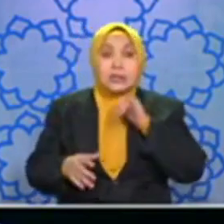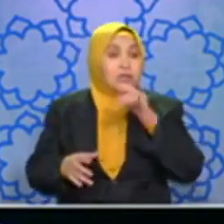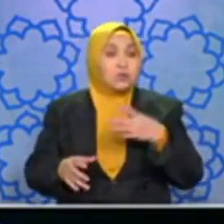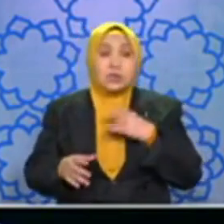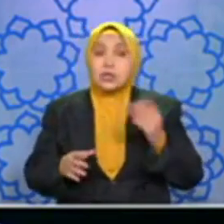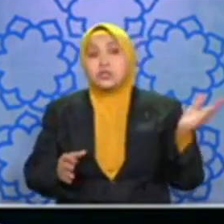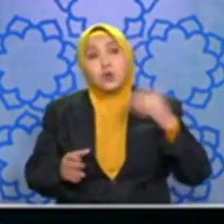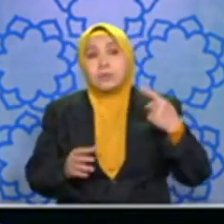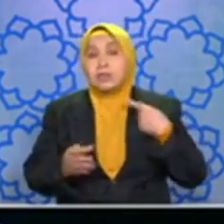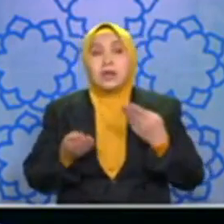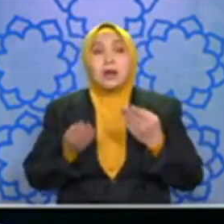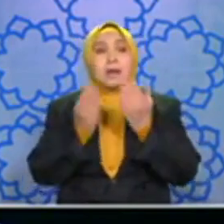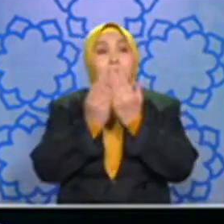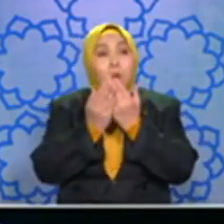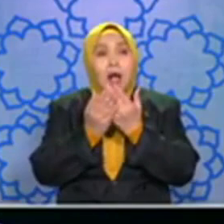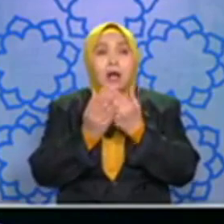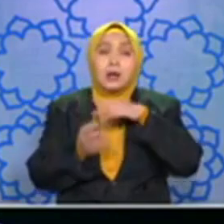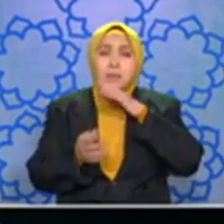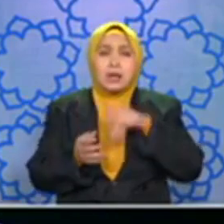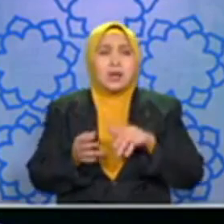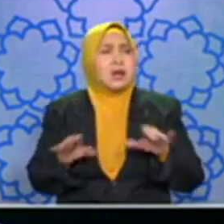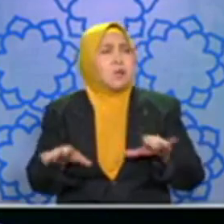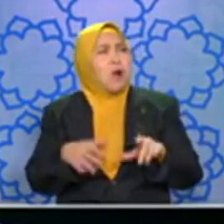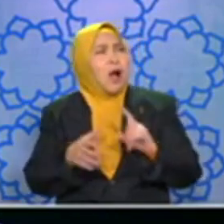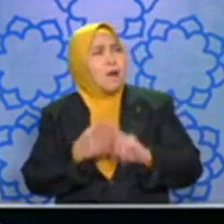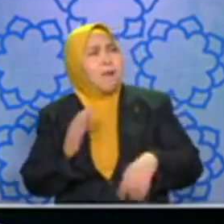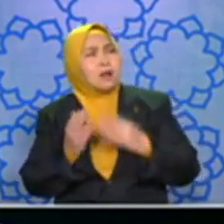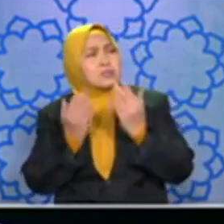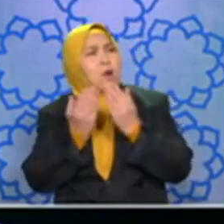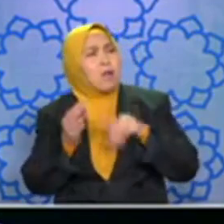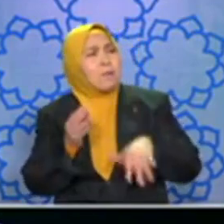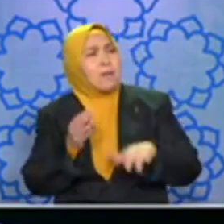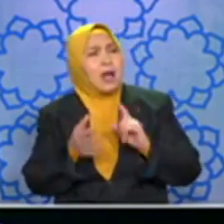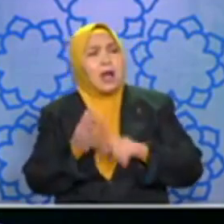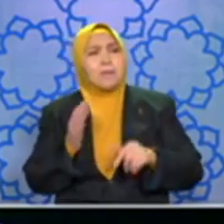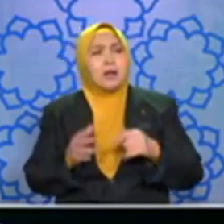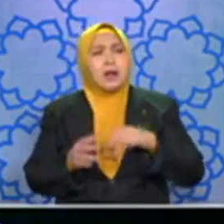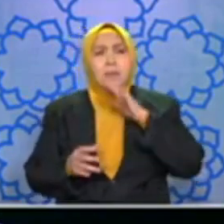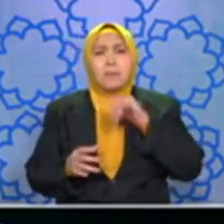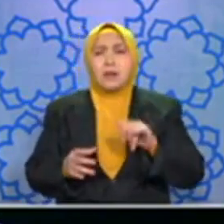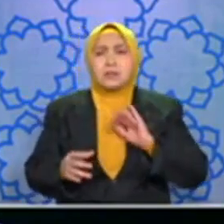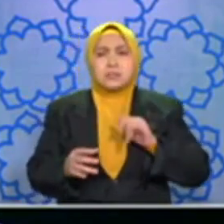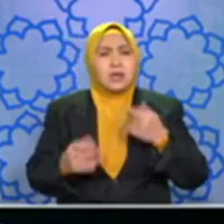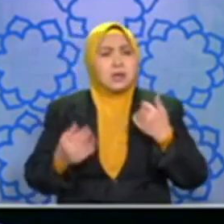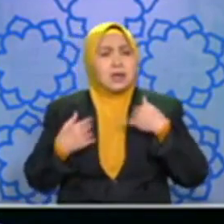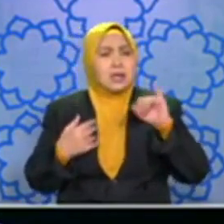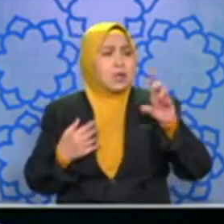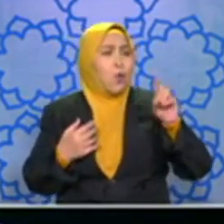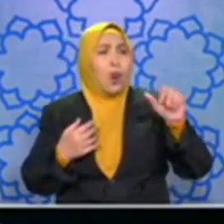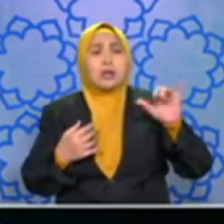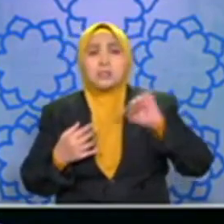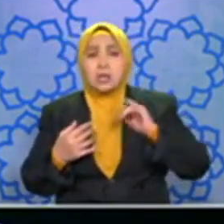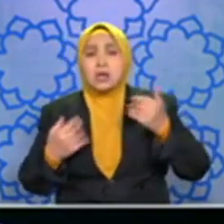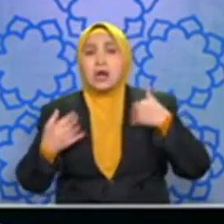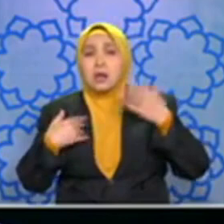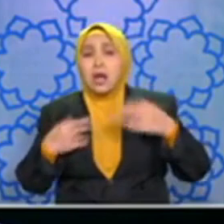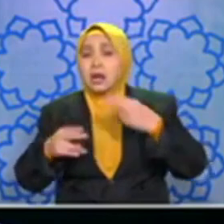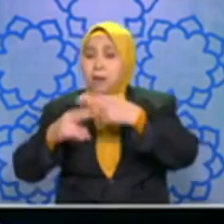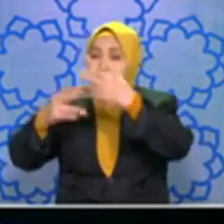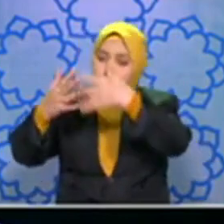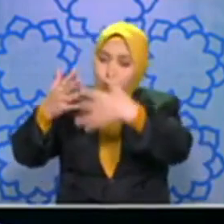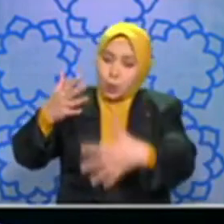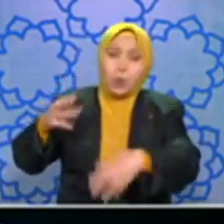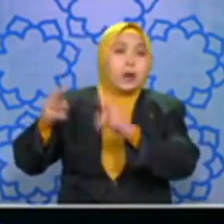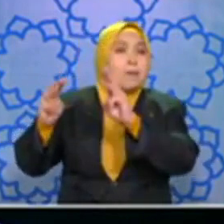kita berselawat, kata selawat, apa selawat-selawat ni, kan? Nabi Muhammad, apa Nabi Muhammad? Saya punya idola saya adalah nama-nama manusia